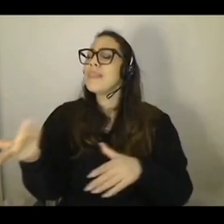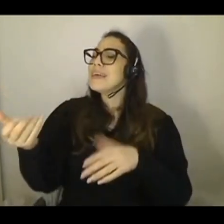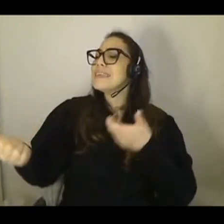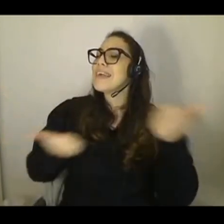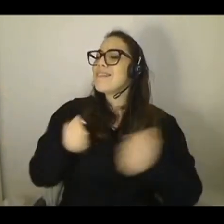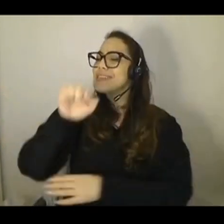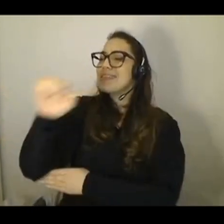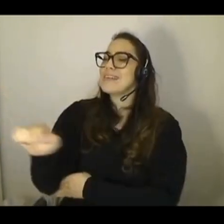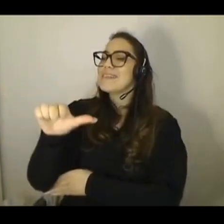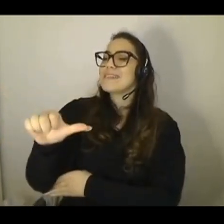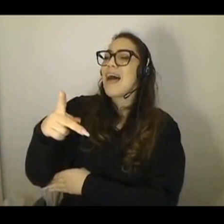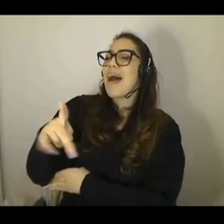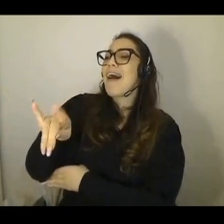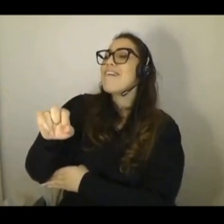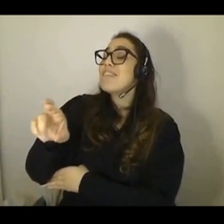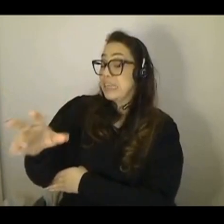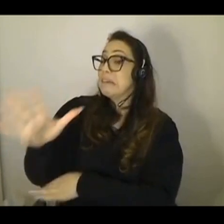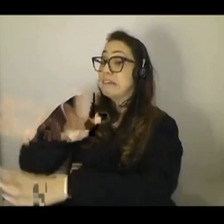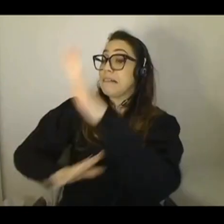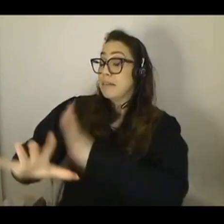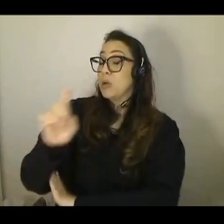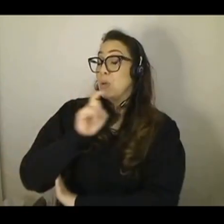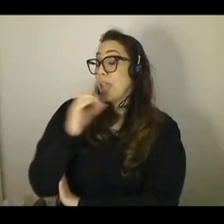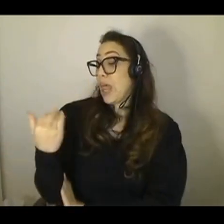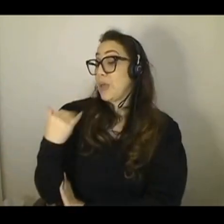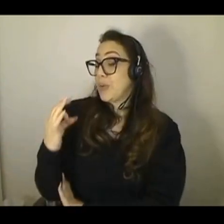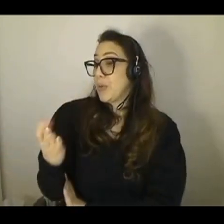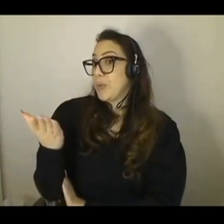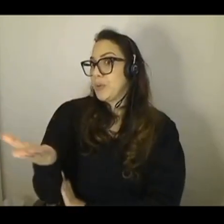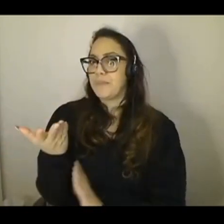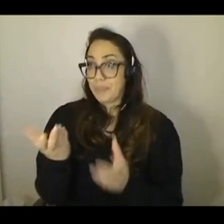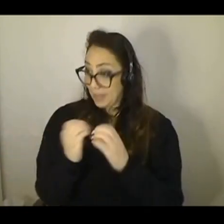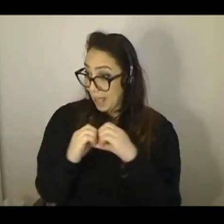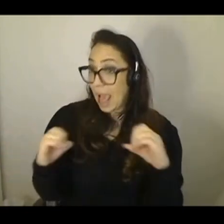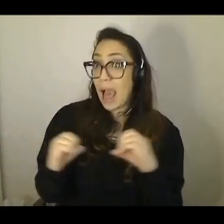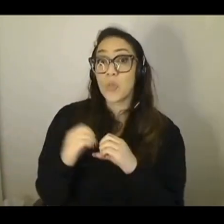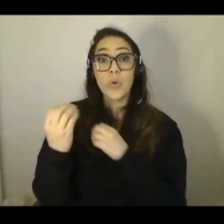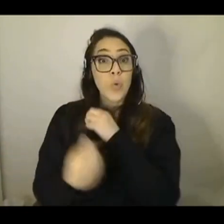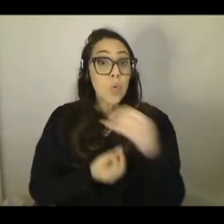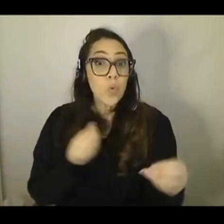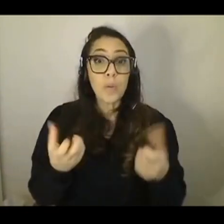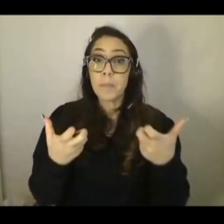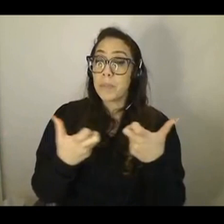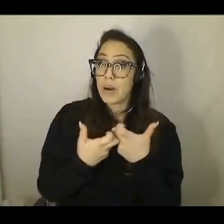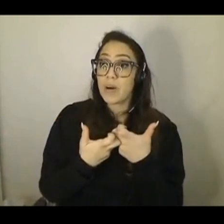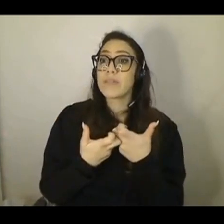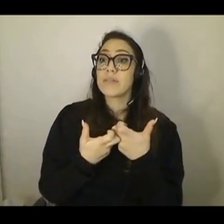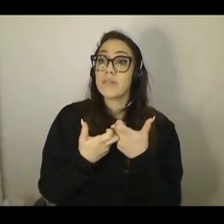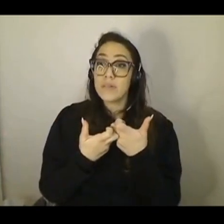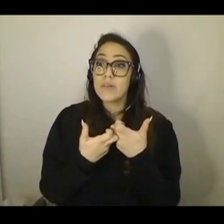parlé depuis le début de cette table ronde, est aussi gratuit ou est-ce qu'il y a un petit coût? Comment ça se